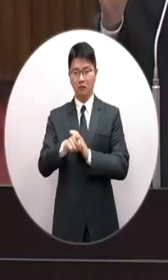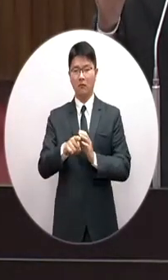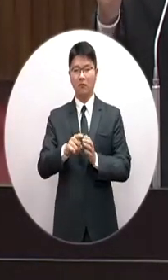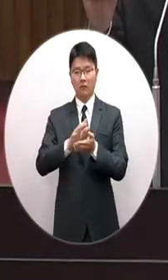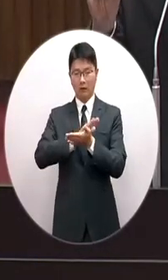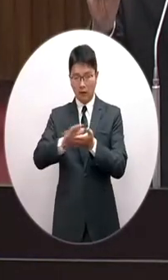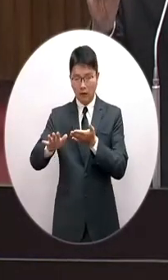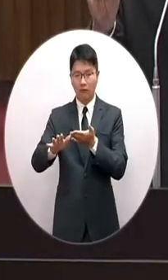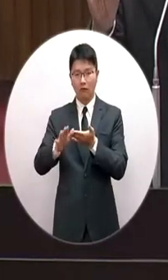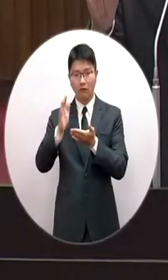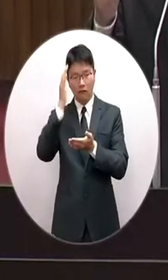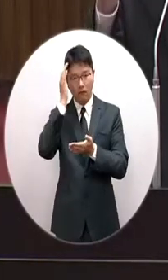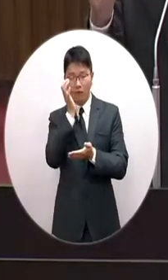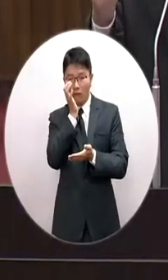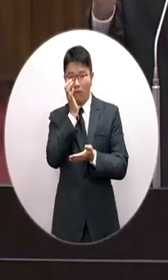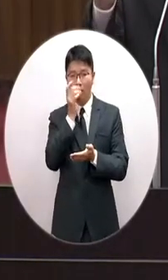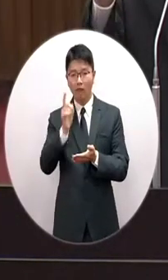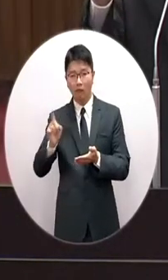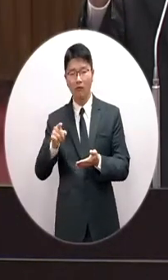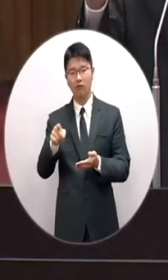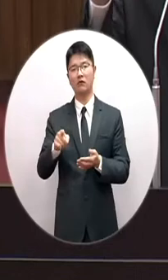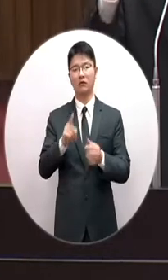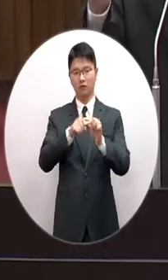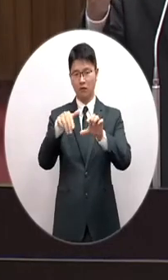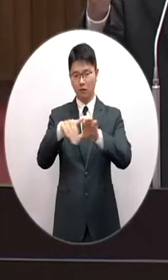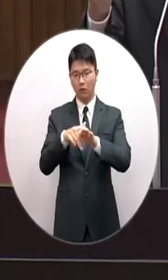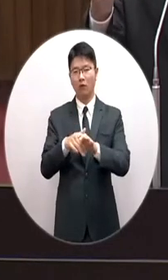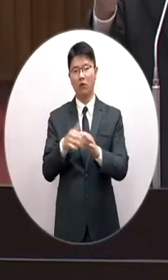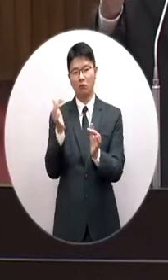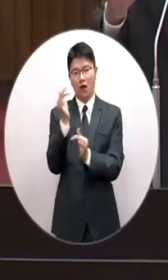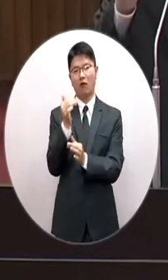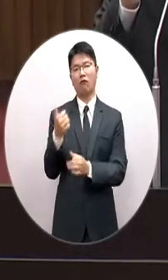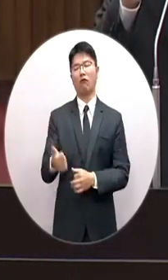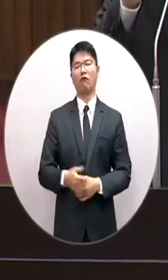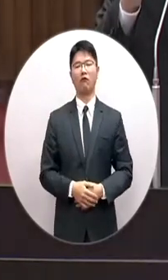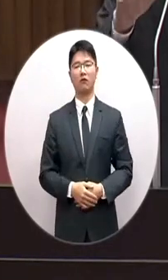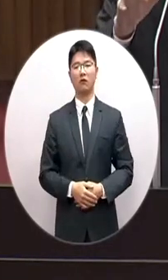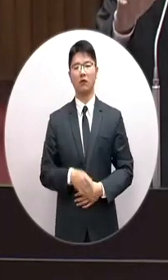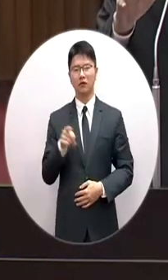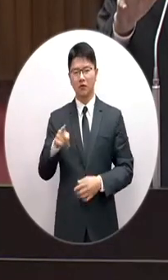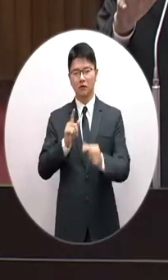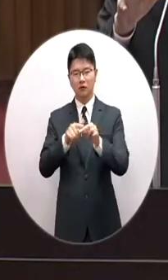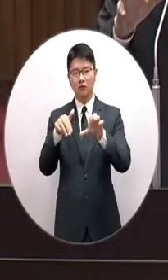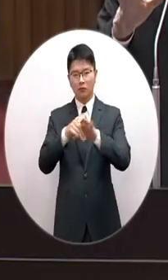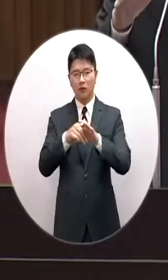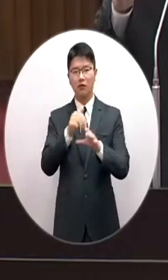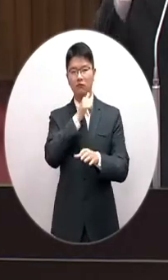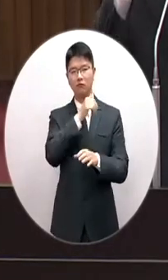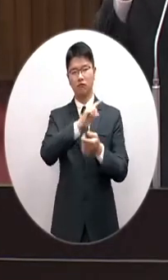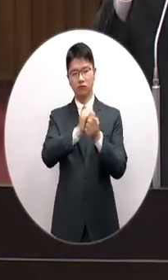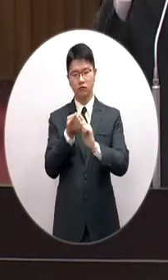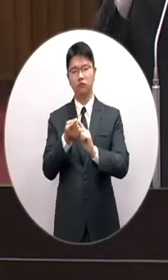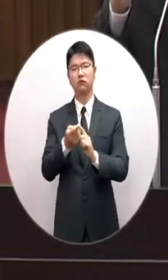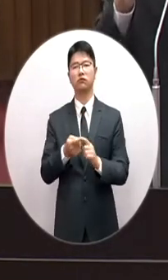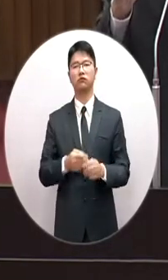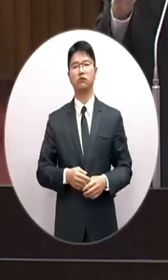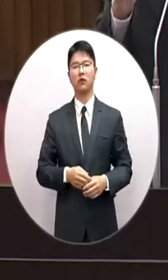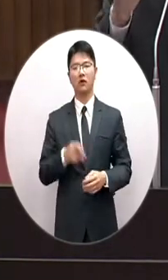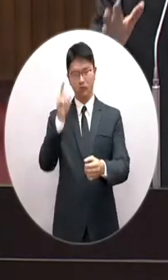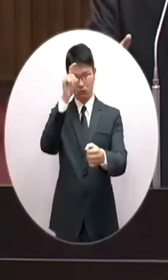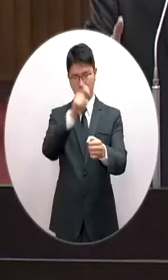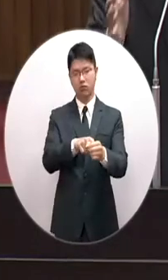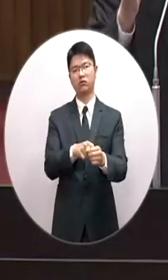煤或洁净煤，这个翻译会比较精准啊。但不管用什么名字啊，因为这个目